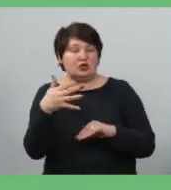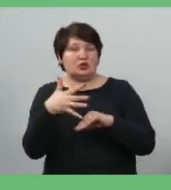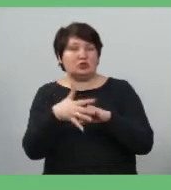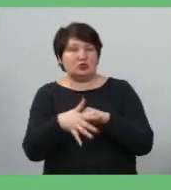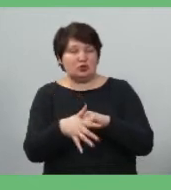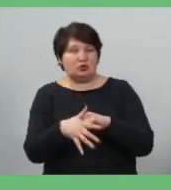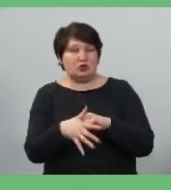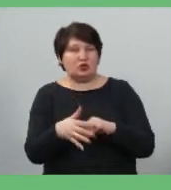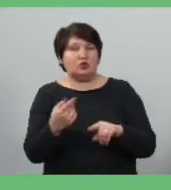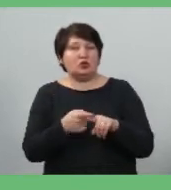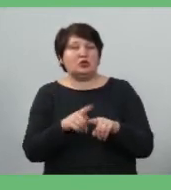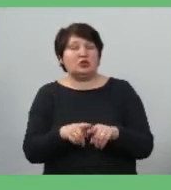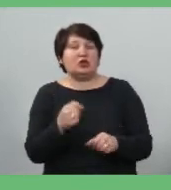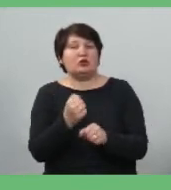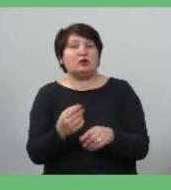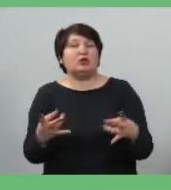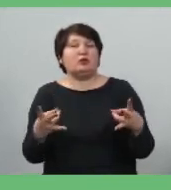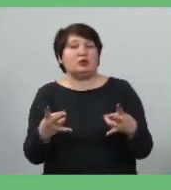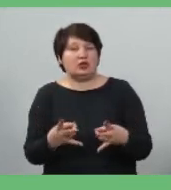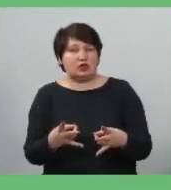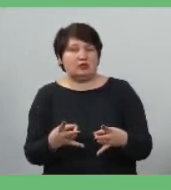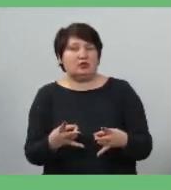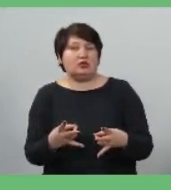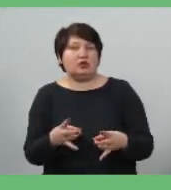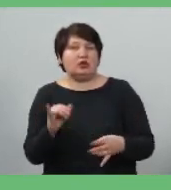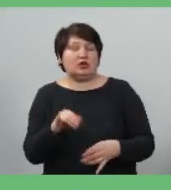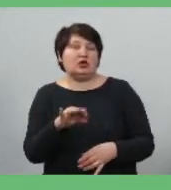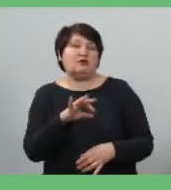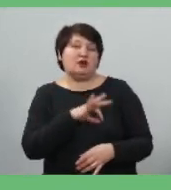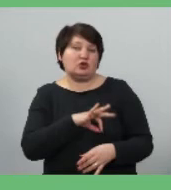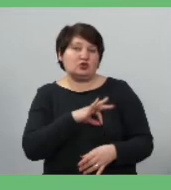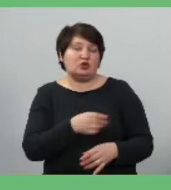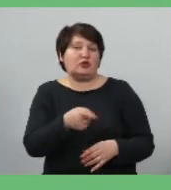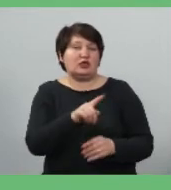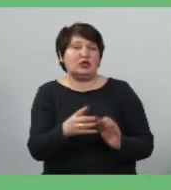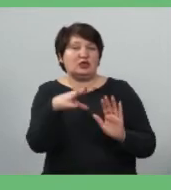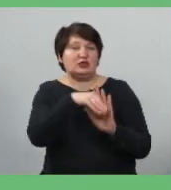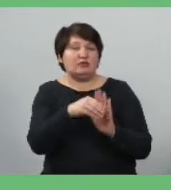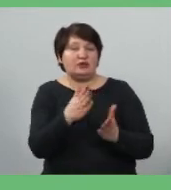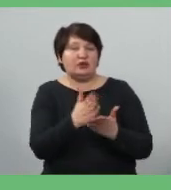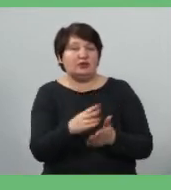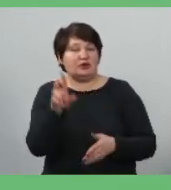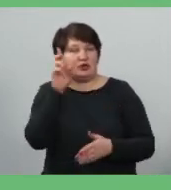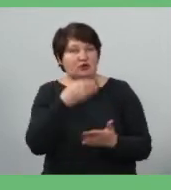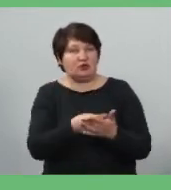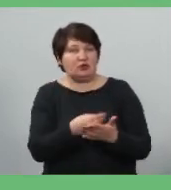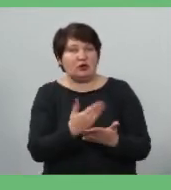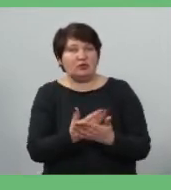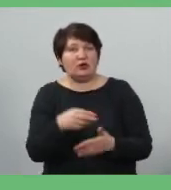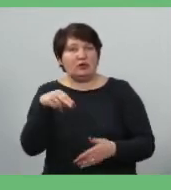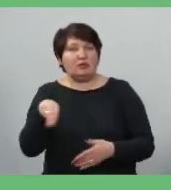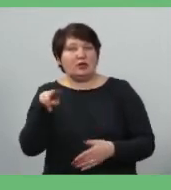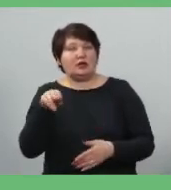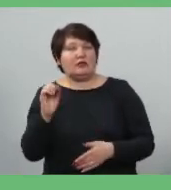ці приймати потрібно, але можна використовувати ті джерела надходження, які є в державному бюджеті, наприклад, ПДВ або